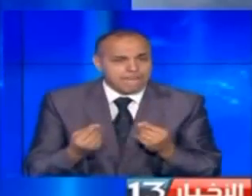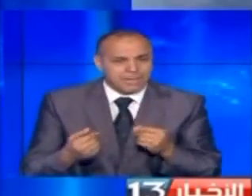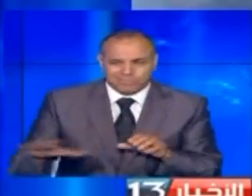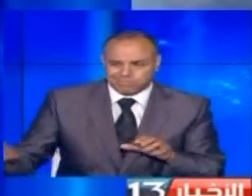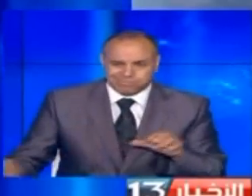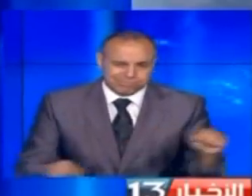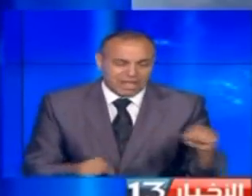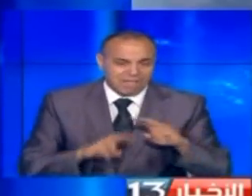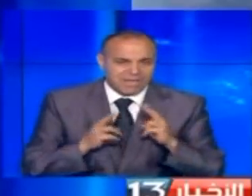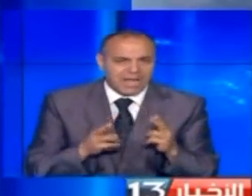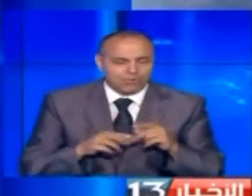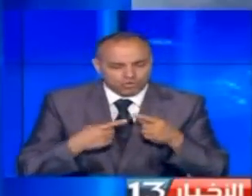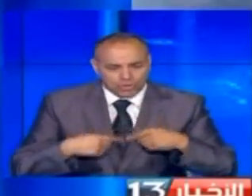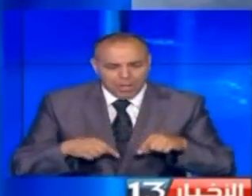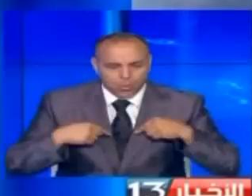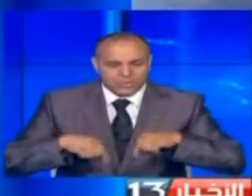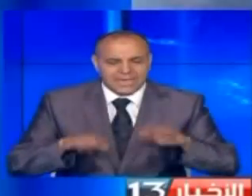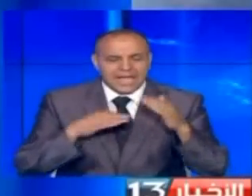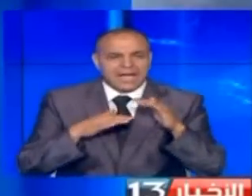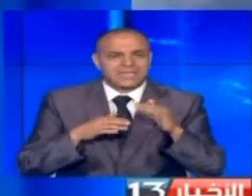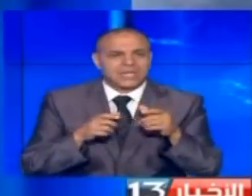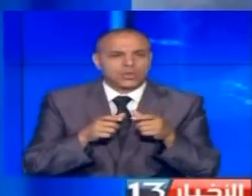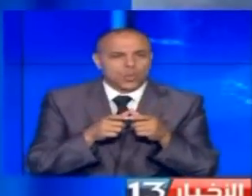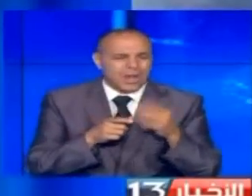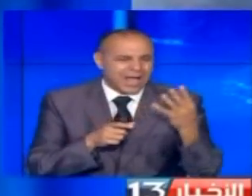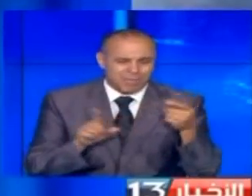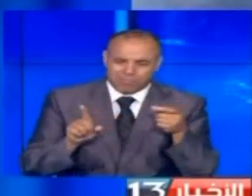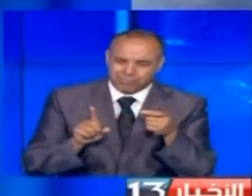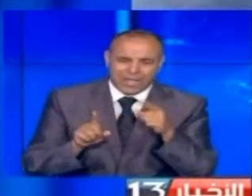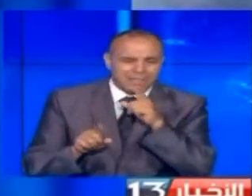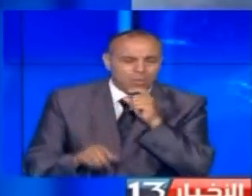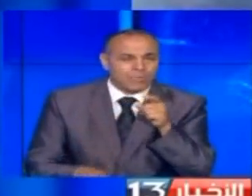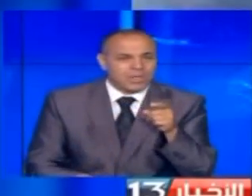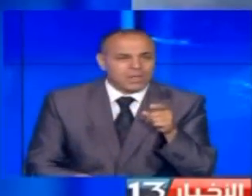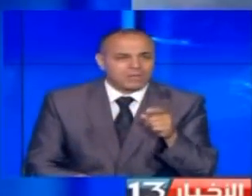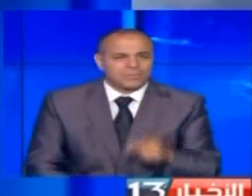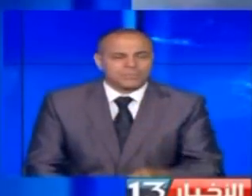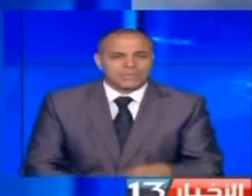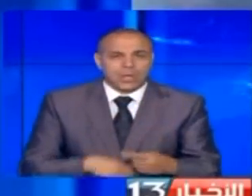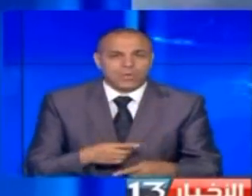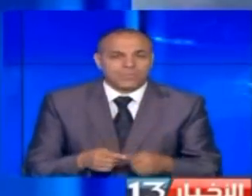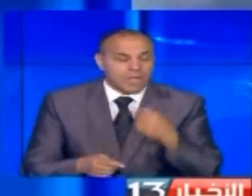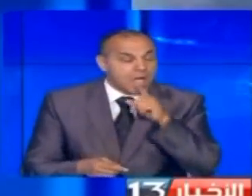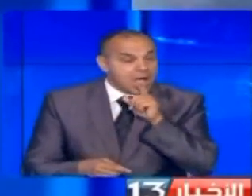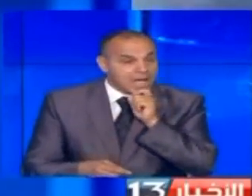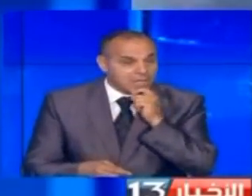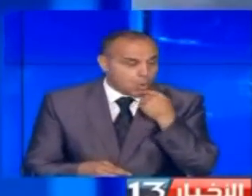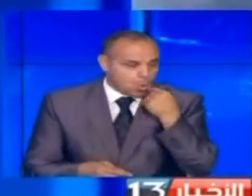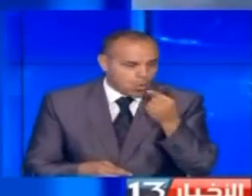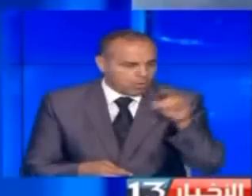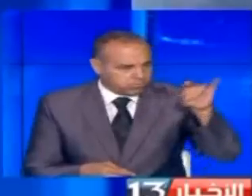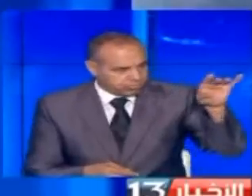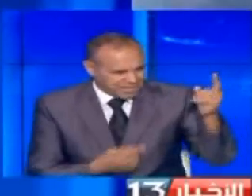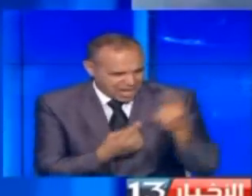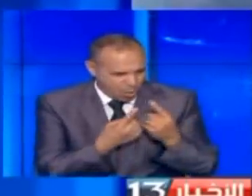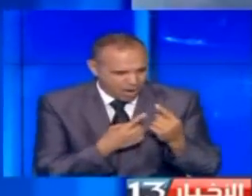الوساطات الدولية واجتماعات وزراء خارجية الدول المقاطعة للدوحة المتعاقبة. قطر أعلنت اليوم رفضها